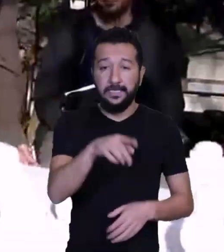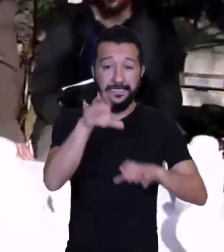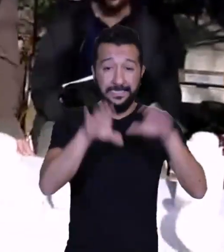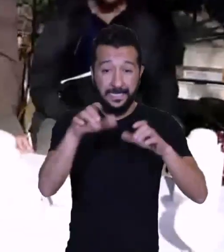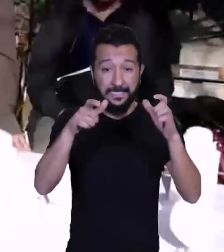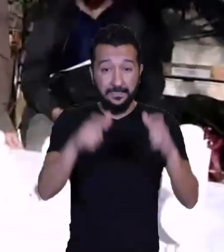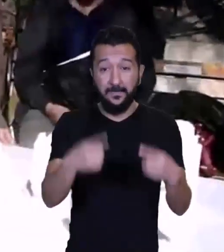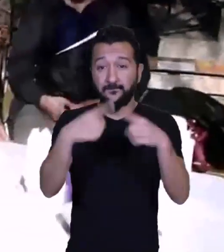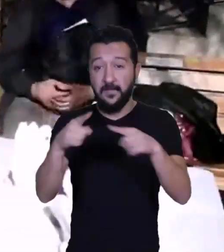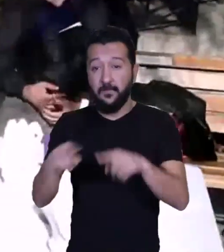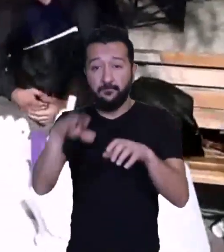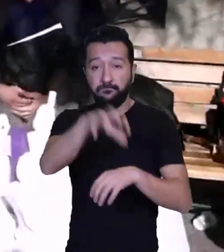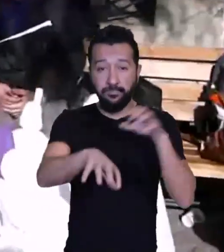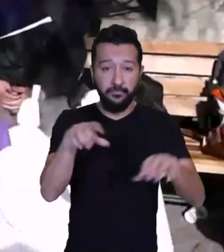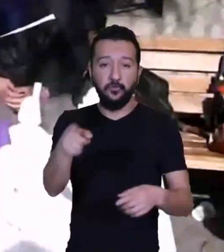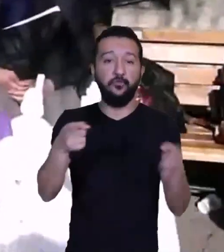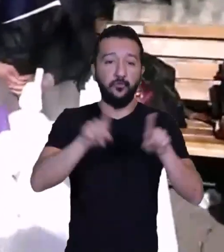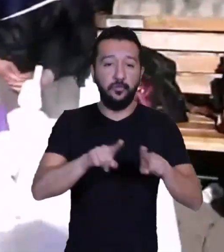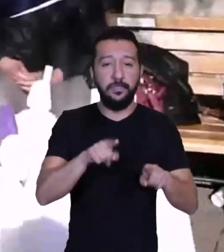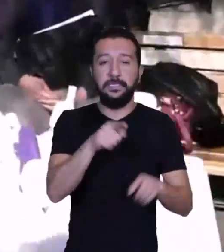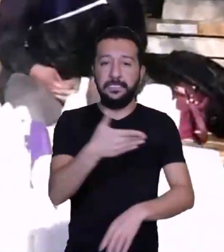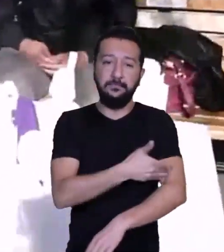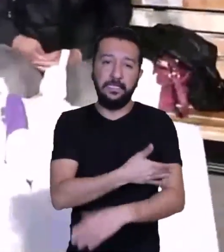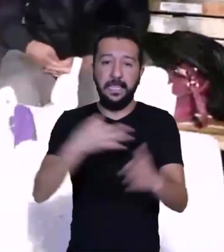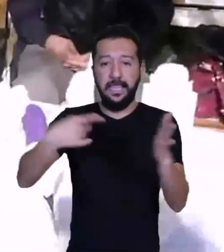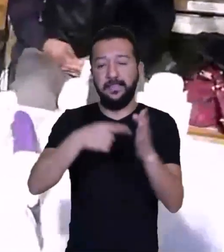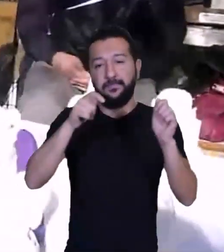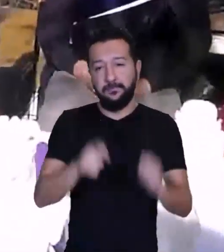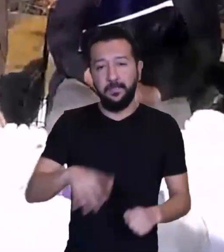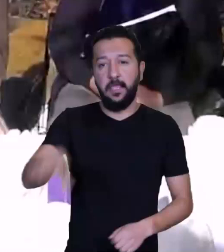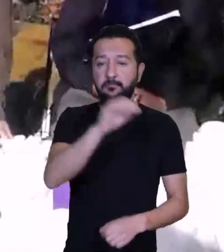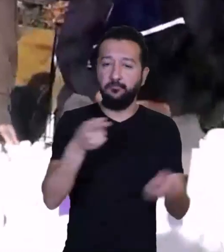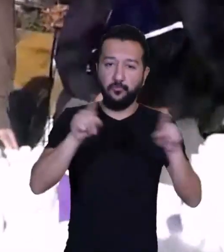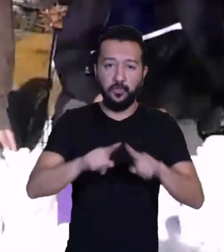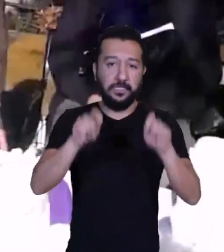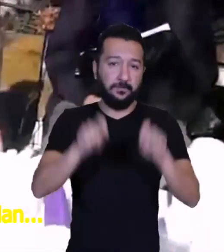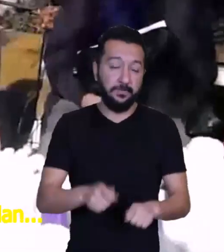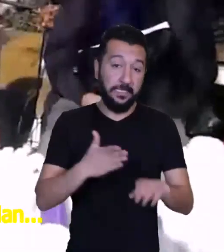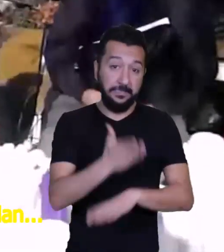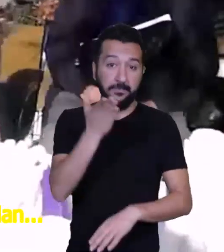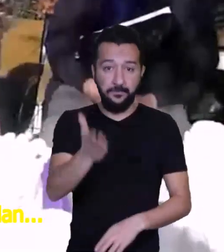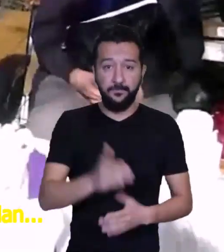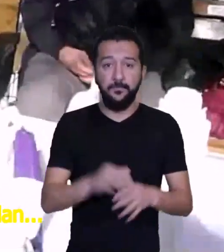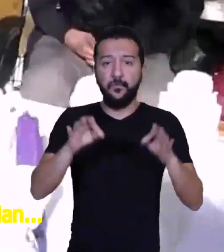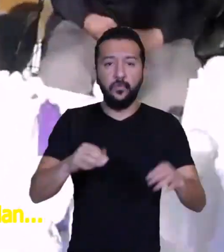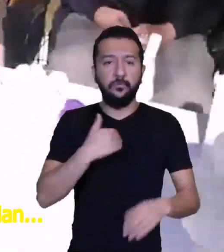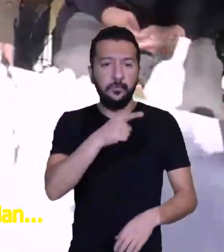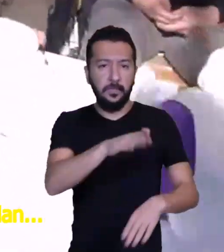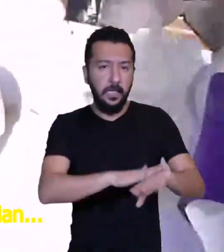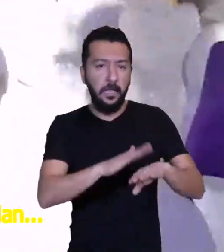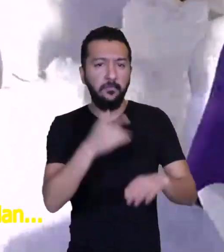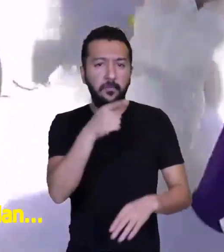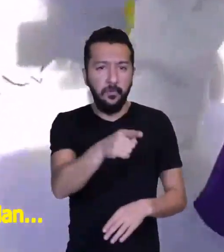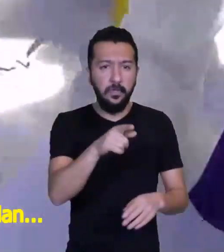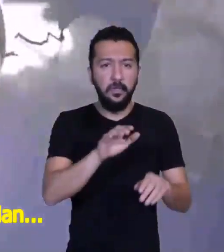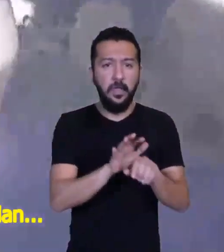Eserlenen çeşitli eserler olarak sizlerle buluşturmayı hedefledik. Tüm katılımcılarla buluşturmayı hedefledik aslında. Evet, şu an ben galiba diz